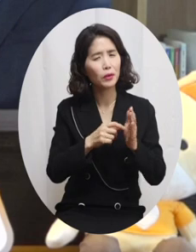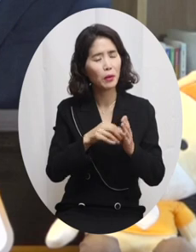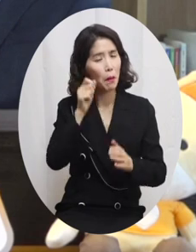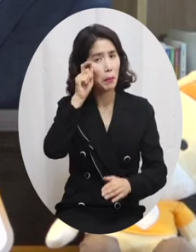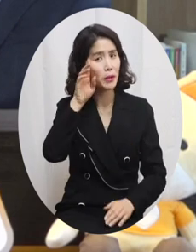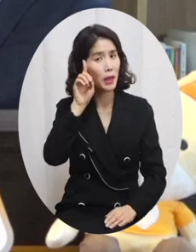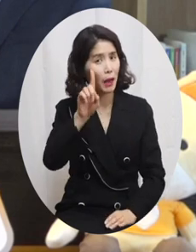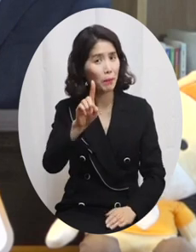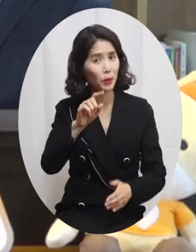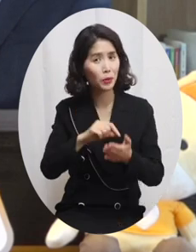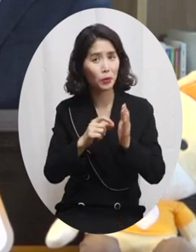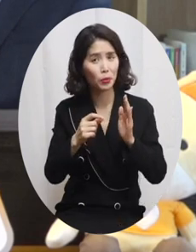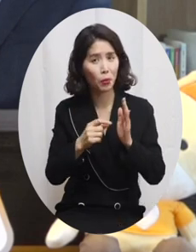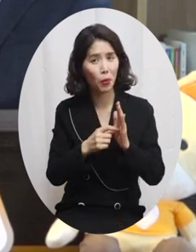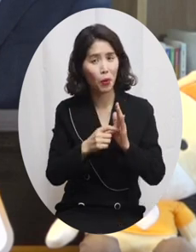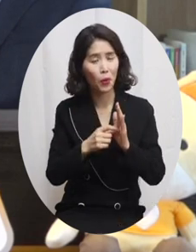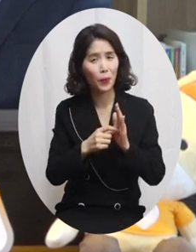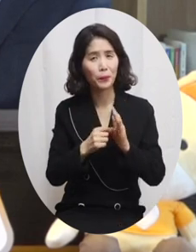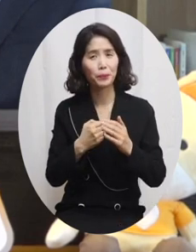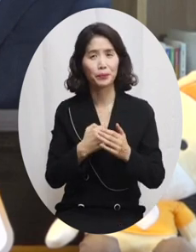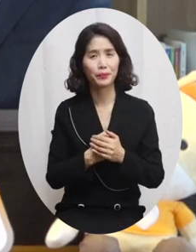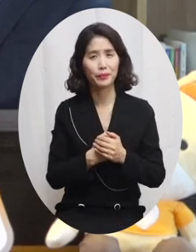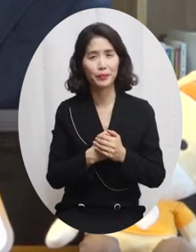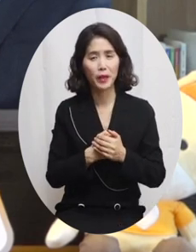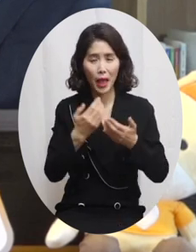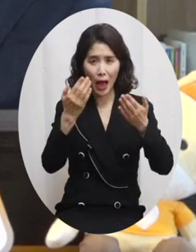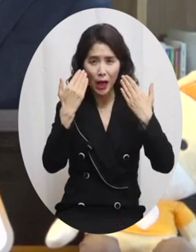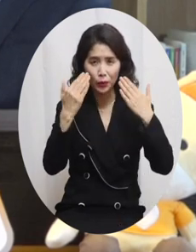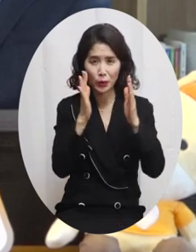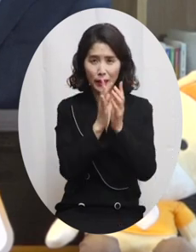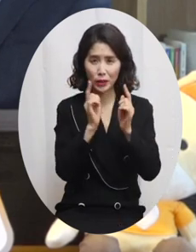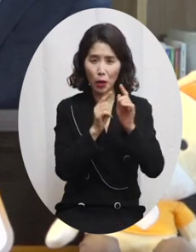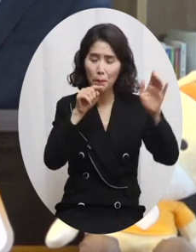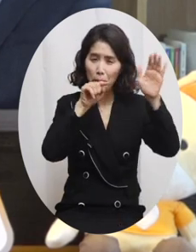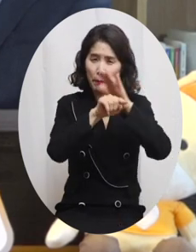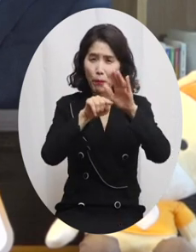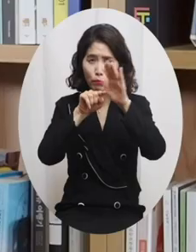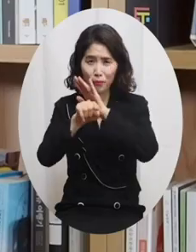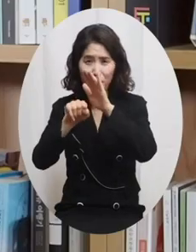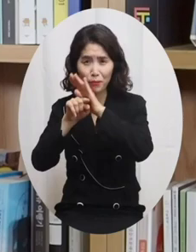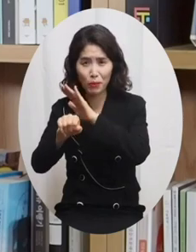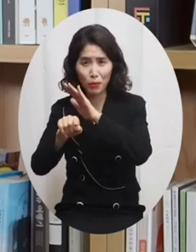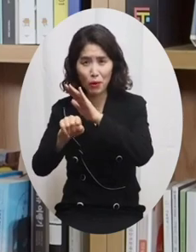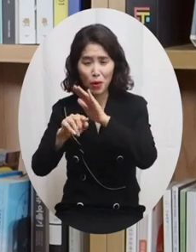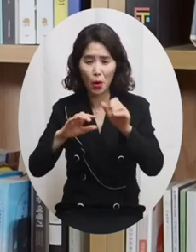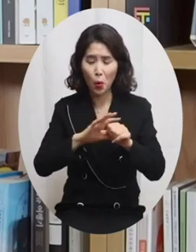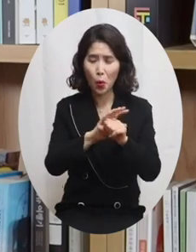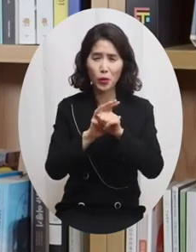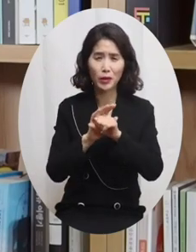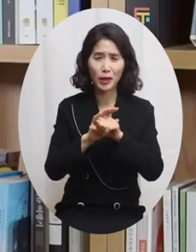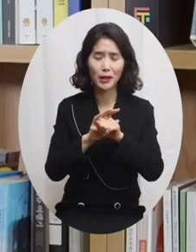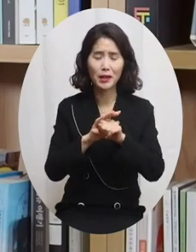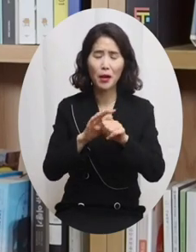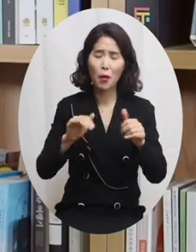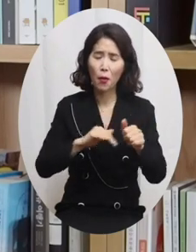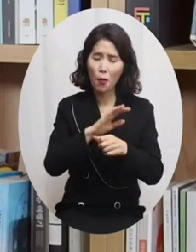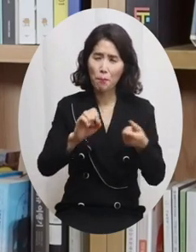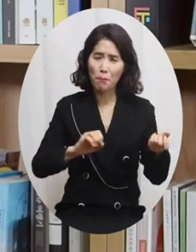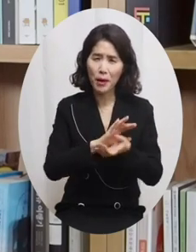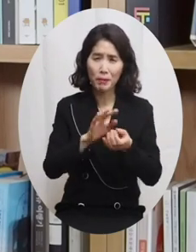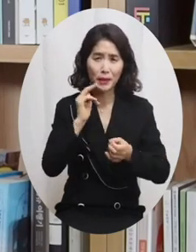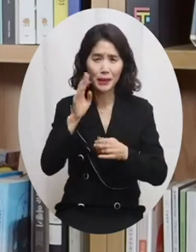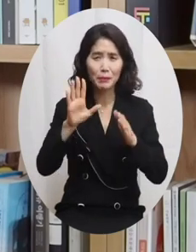혹은 며칠에 한 번씩 보니까 이 저 학교를 방문하셨어요. 그 시점에 좀 혼란스러운